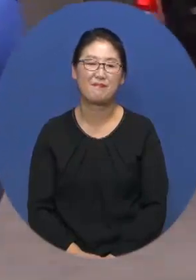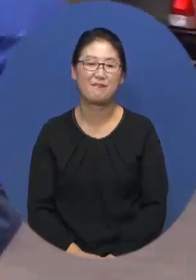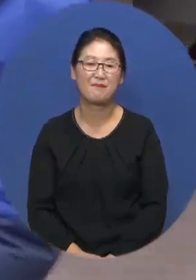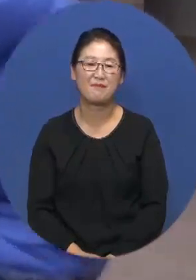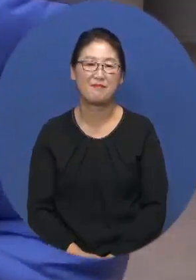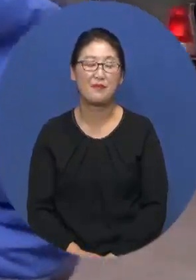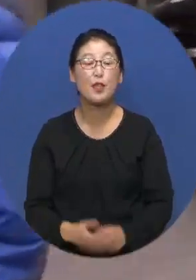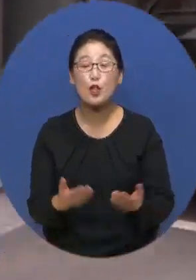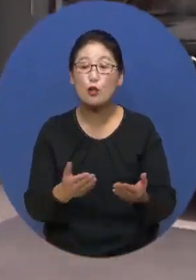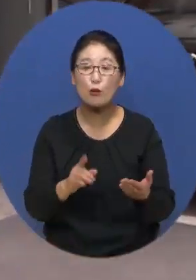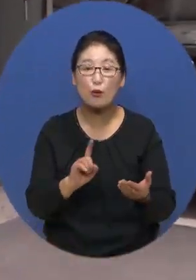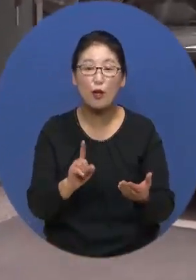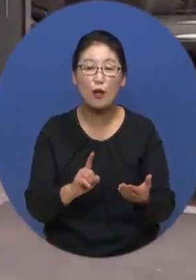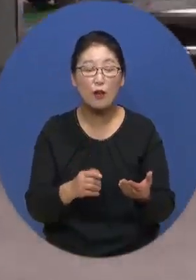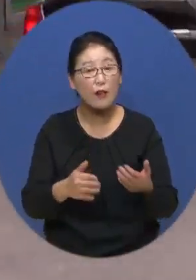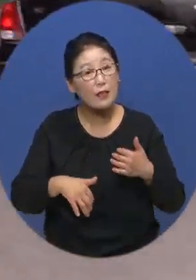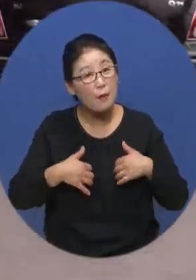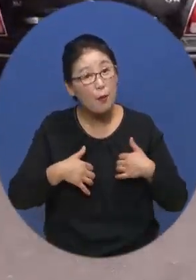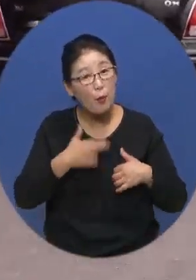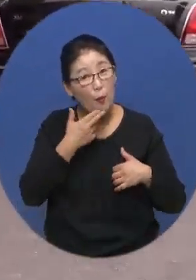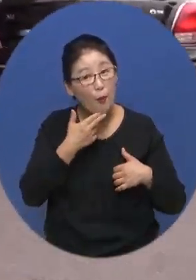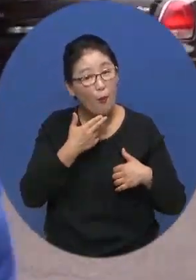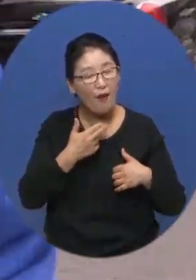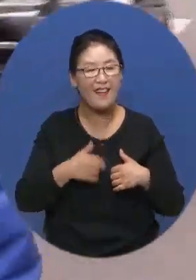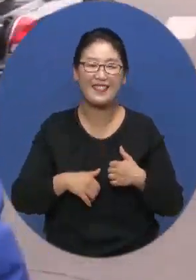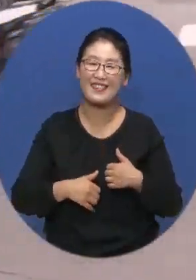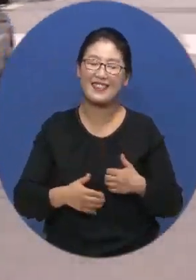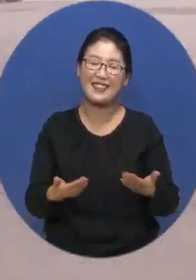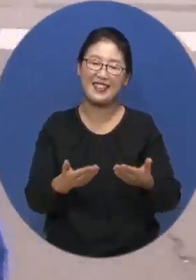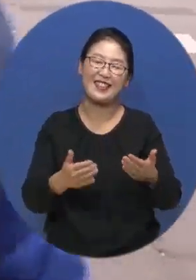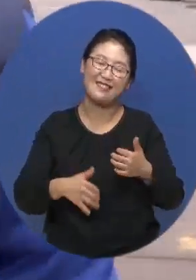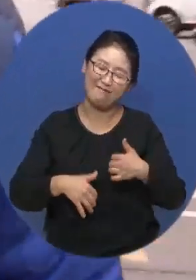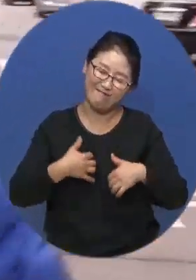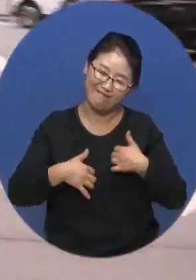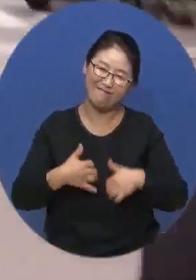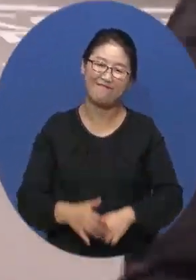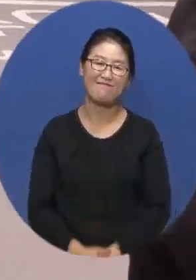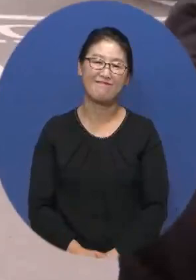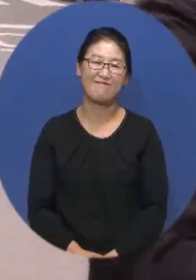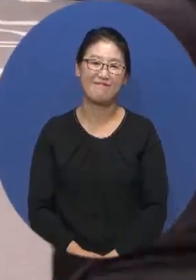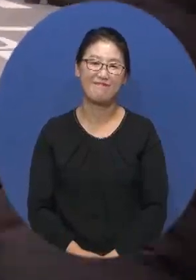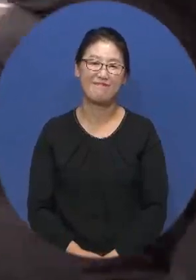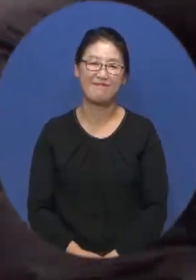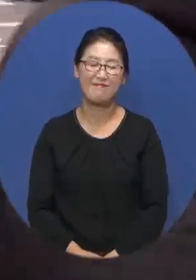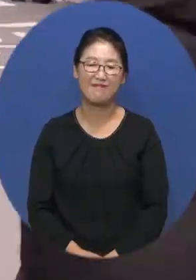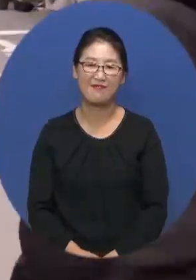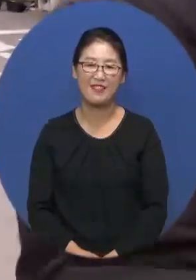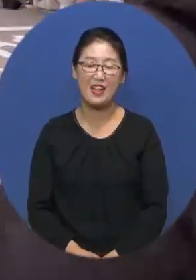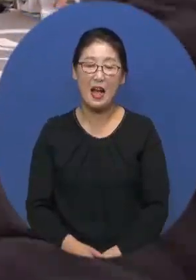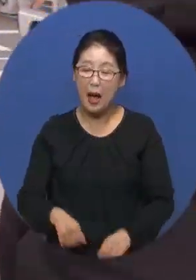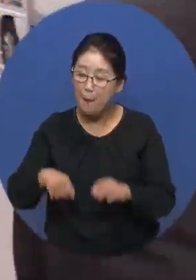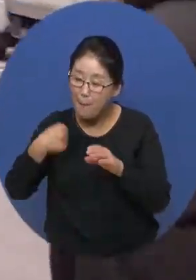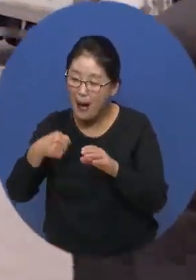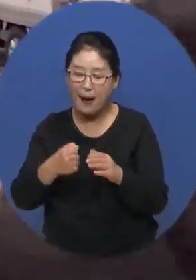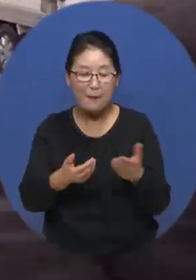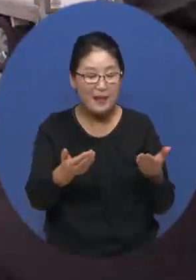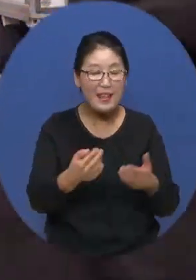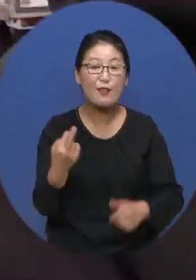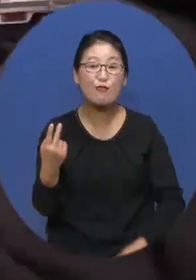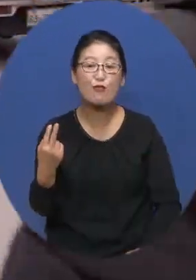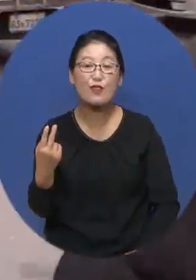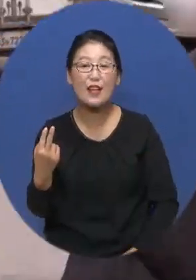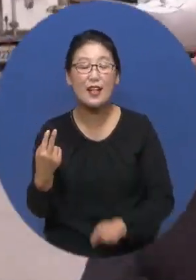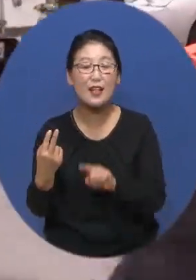일은? 일하는 것도 재밌지 않아요? 일하는 것도 재밌는데요. 둘 중에 선택하라면 어떤 거? 밥 먹는 거, 일하는 거?